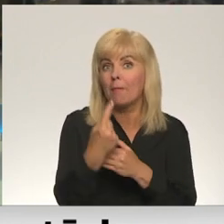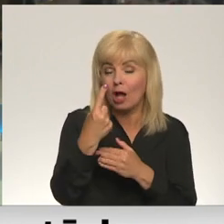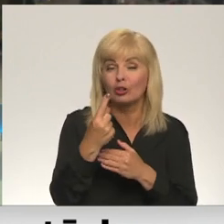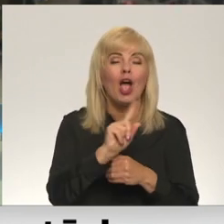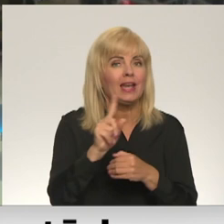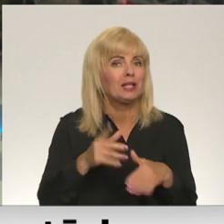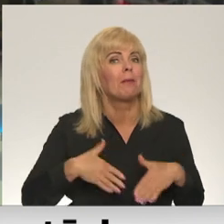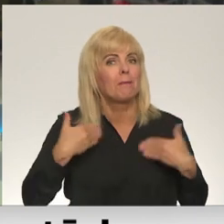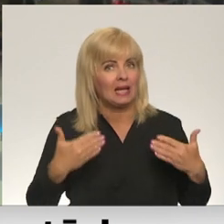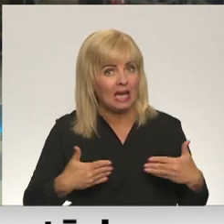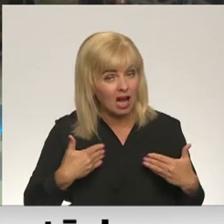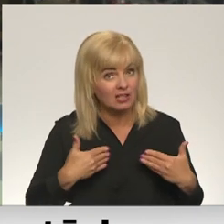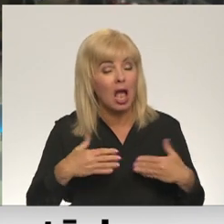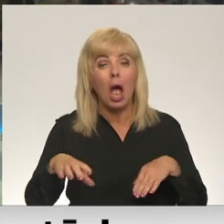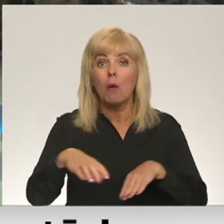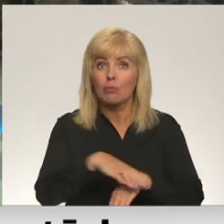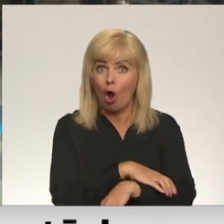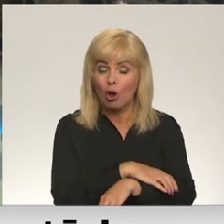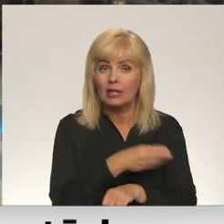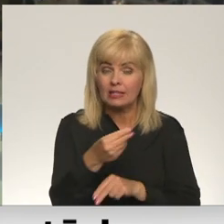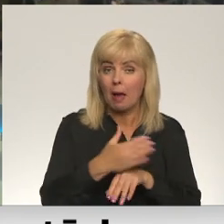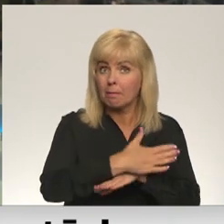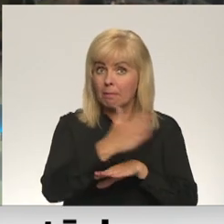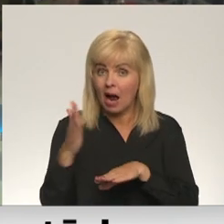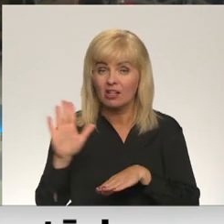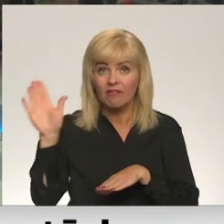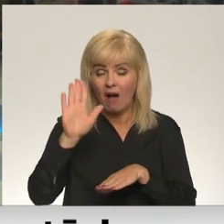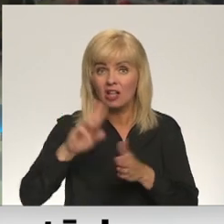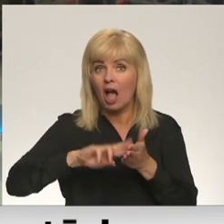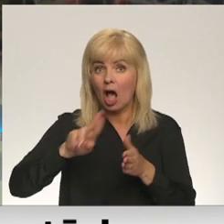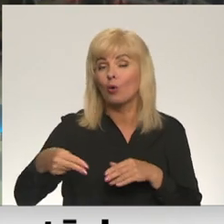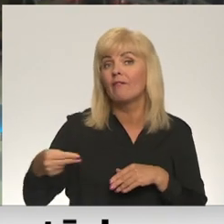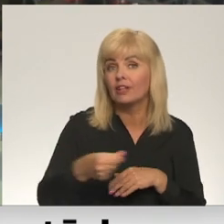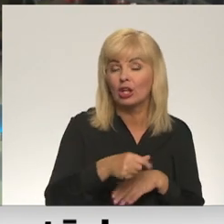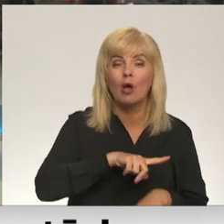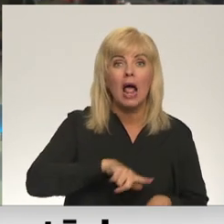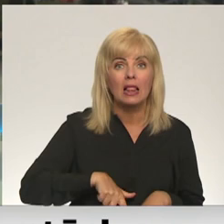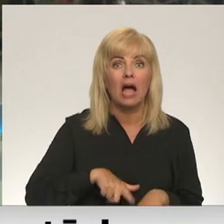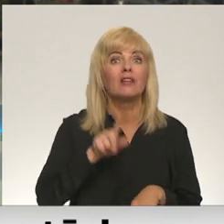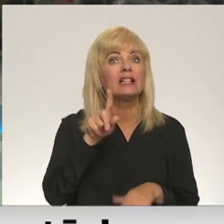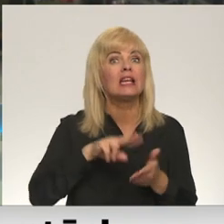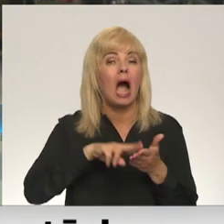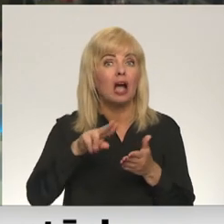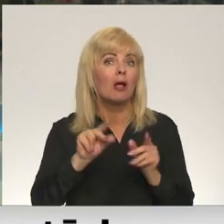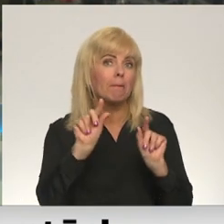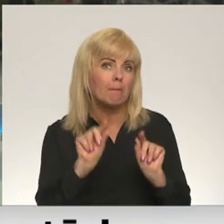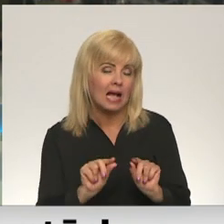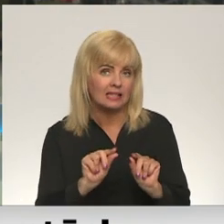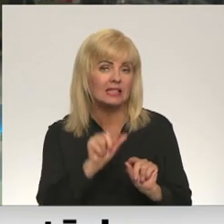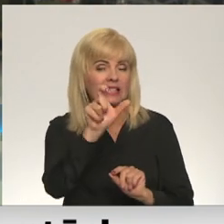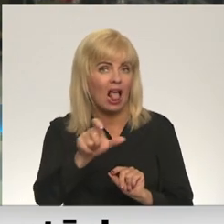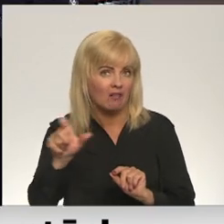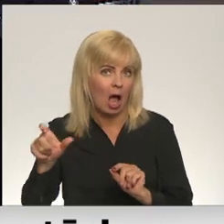prieku. Tomēr uzsver, ja protēzes izmaksas pārsniegs valsts atvēlēto finansējumu, tad Latvijā to varēs atļauties visai mazs cilvēku